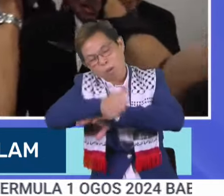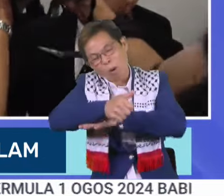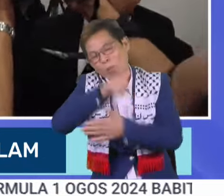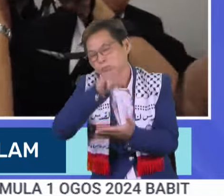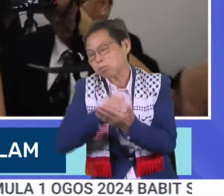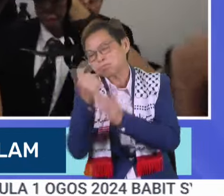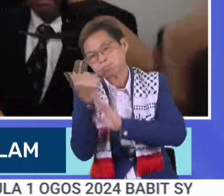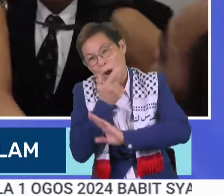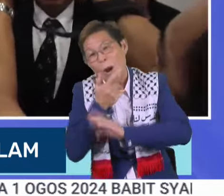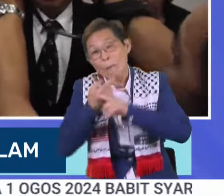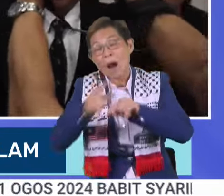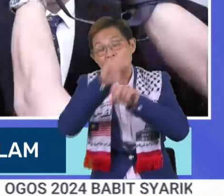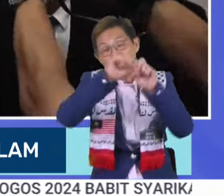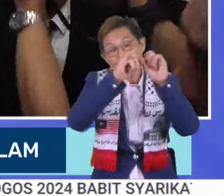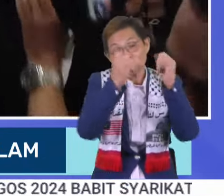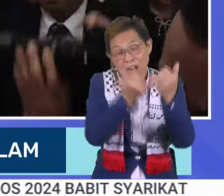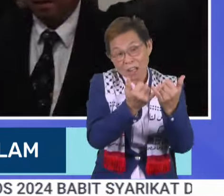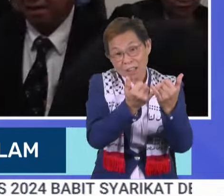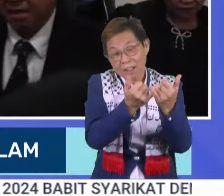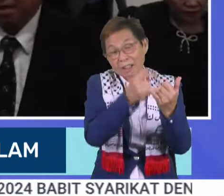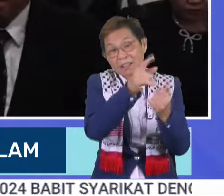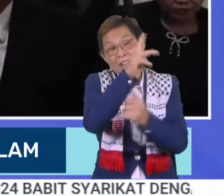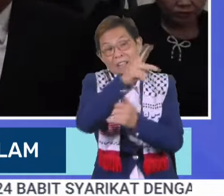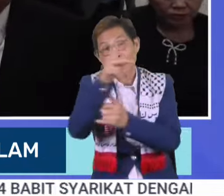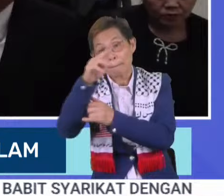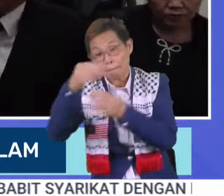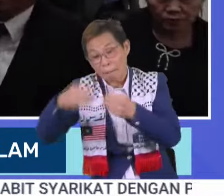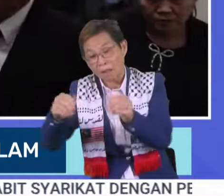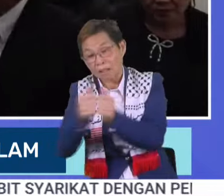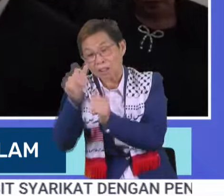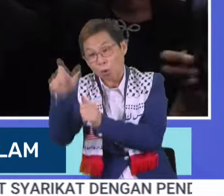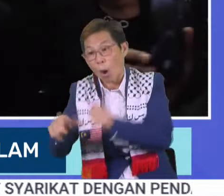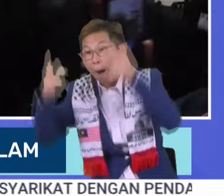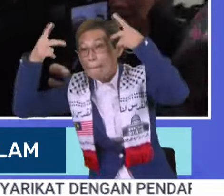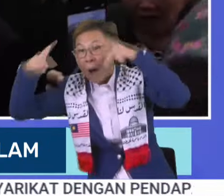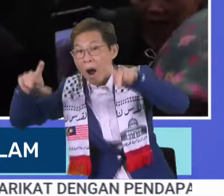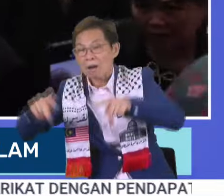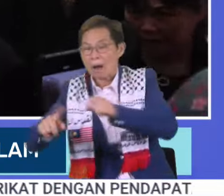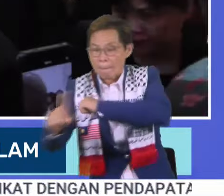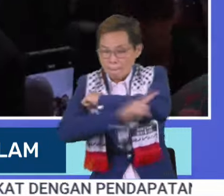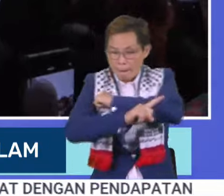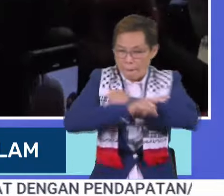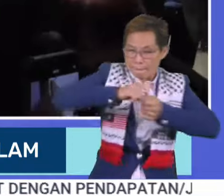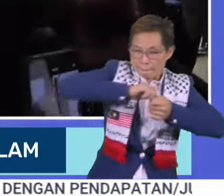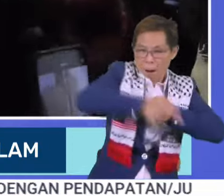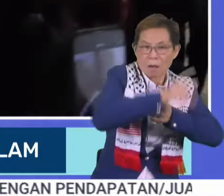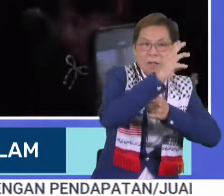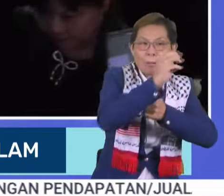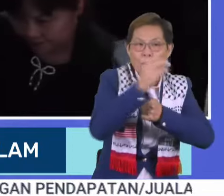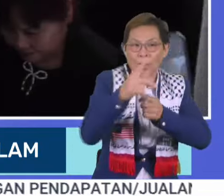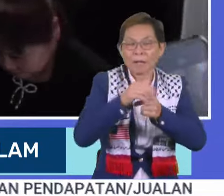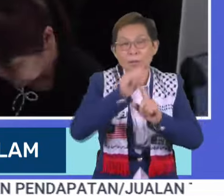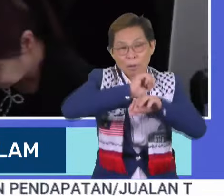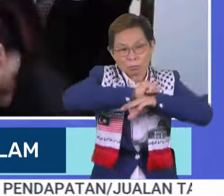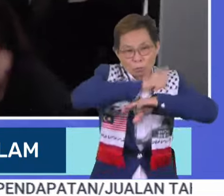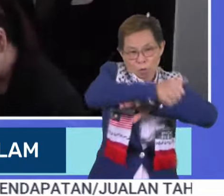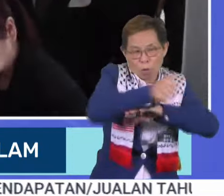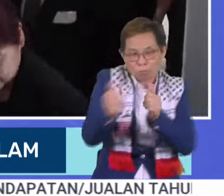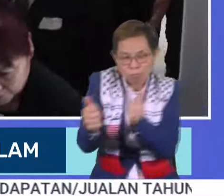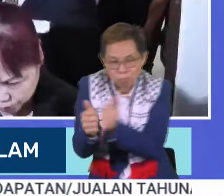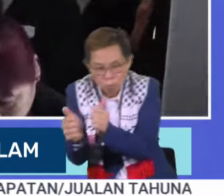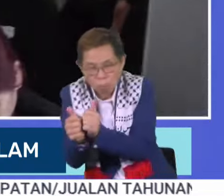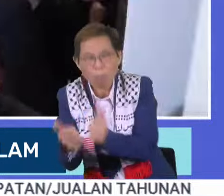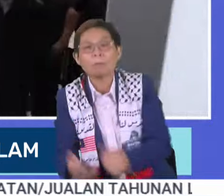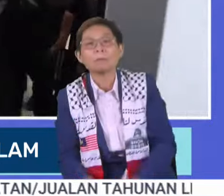terbabit. Bagaimanapun, syarikat sebeneka tersebut bersama salah seorang pengarah didenda RM60,000 atas tuduhan